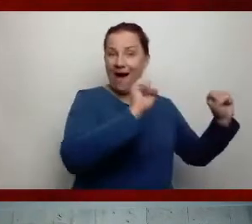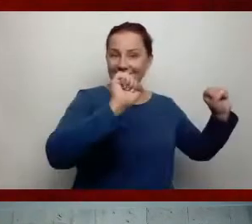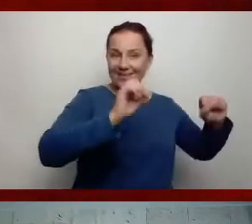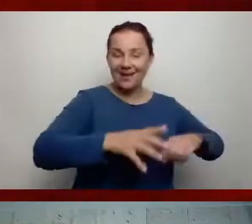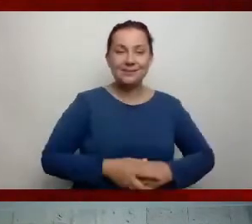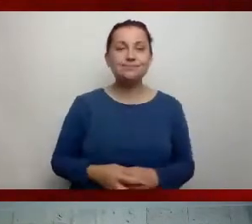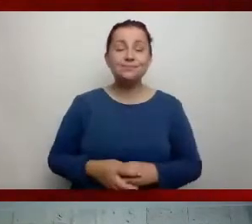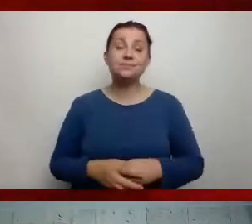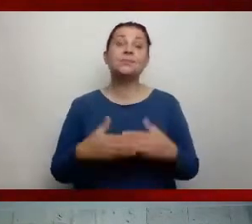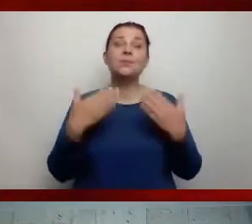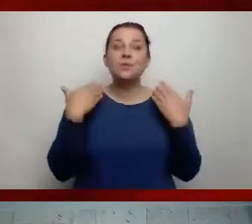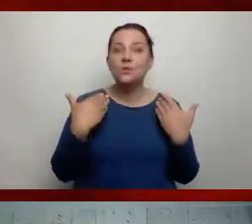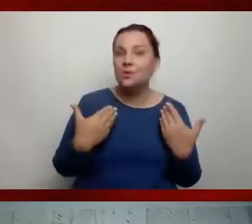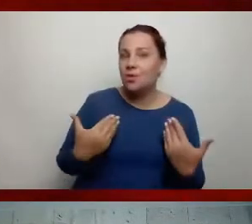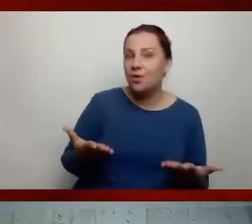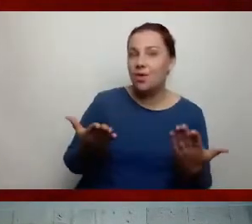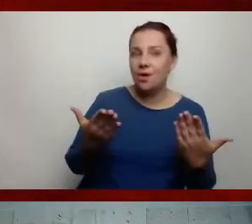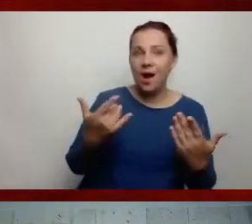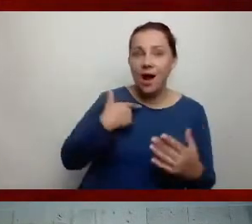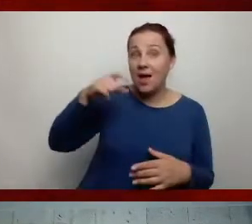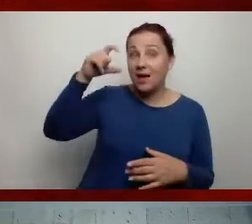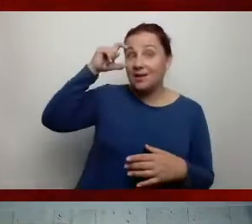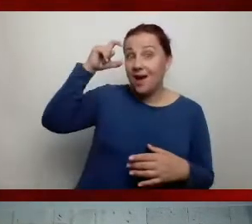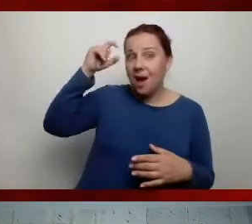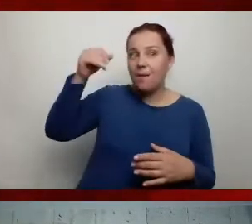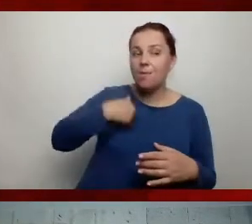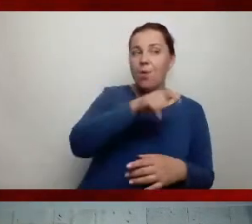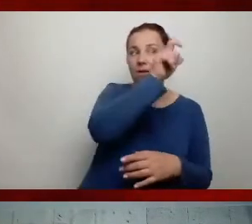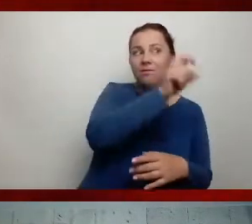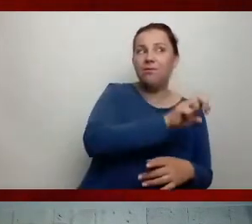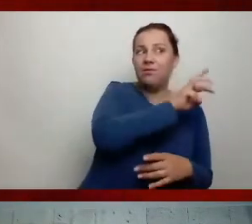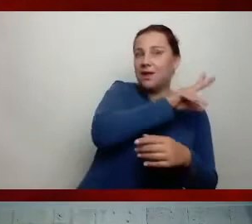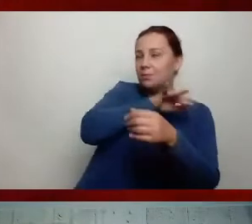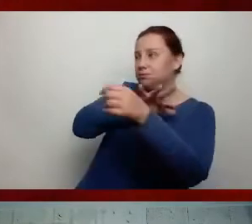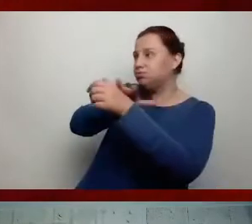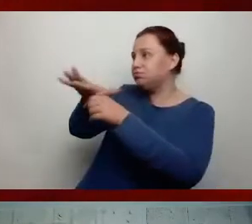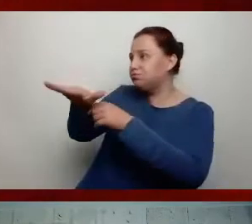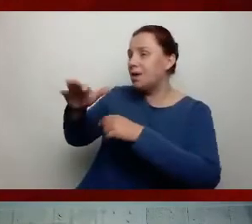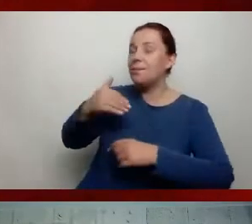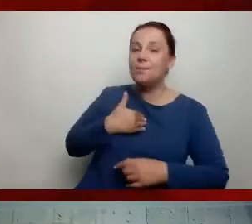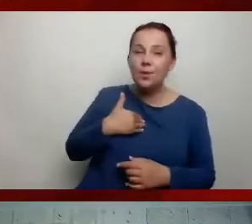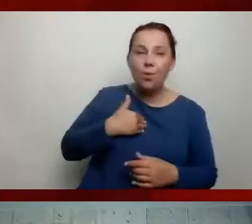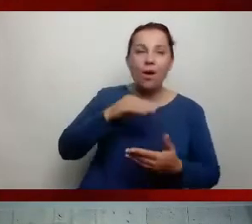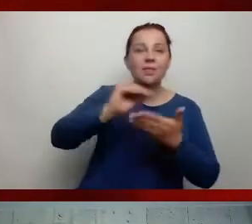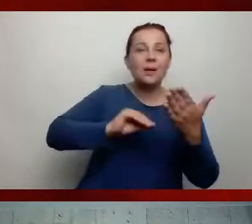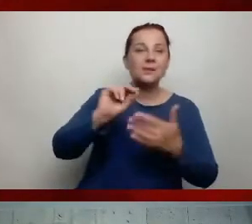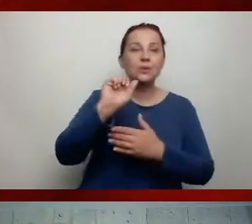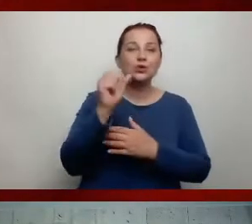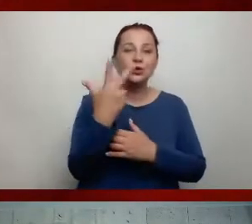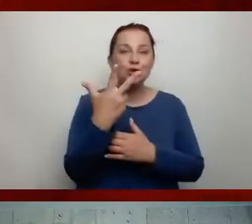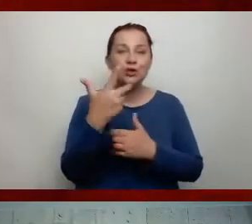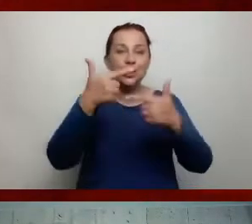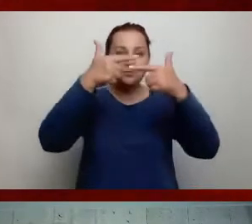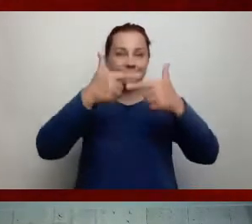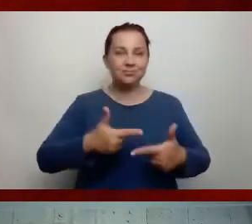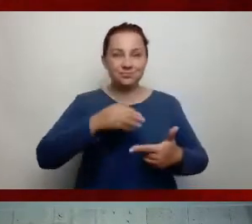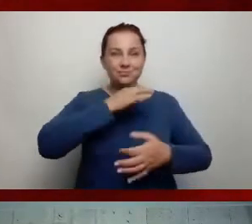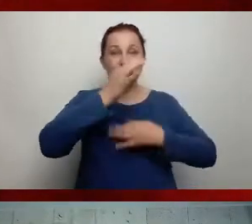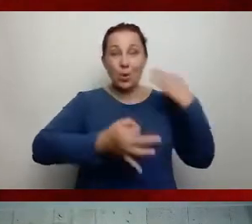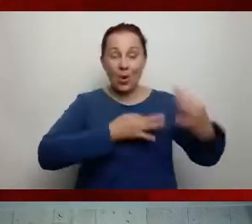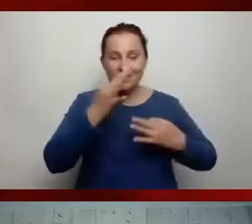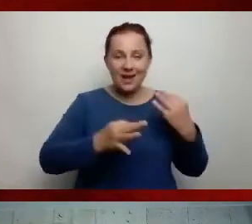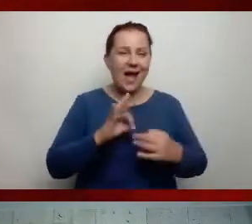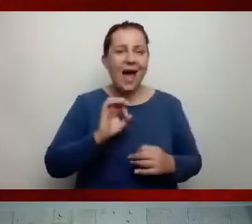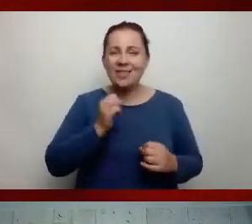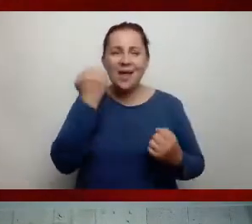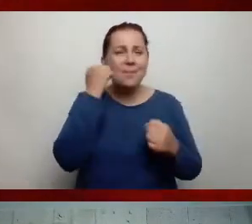właśnie, ale Jacek, inspirowany twórczością Witkacego, napisał trzy utwory, z czego najsłynniejszym jest właśnie